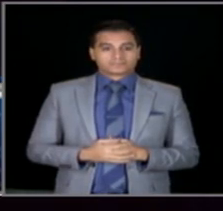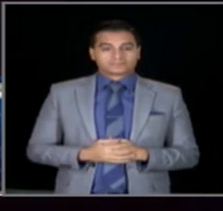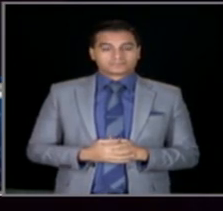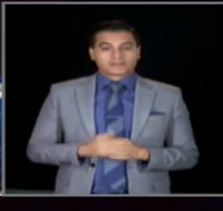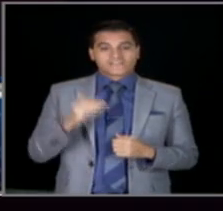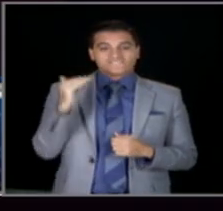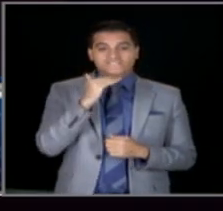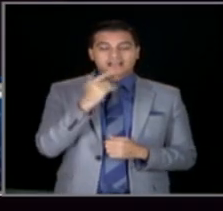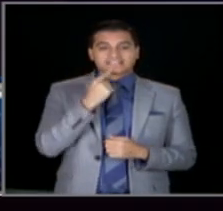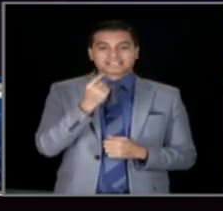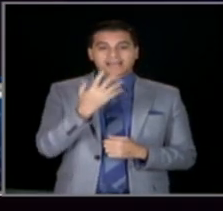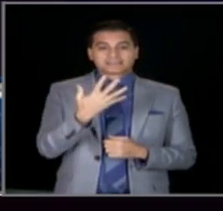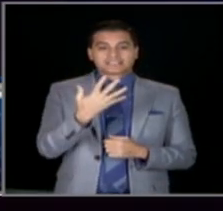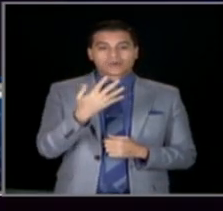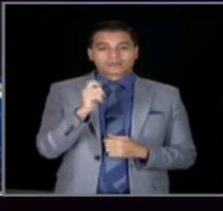فات 5 ثواني.